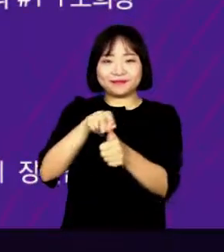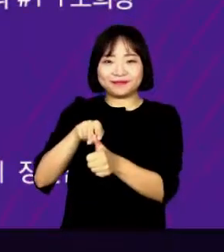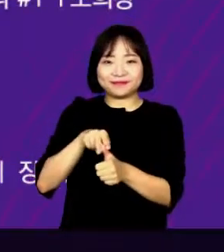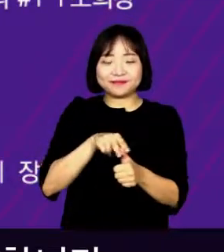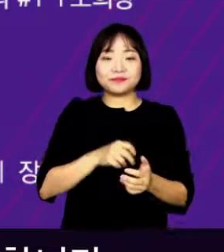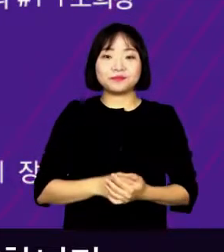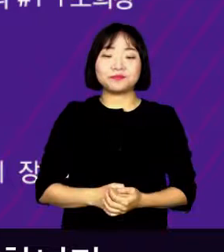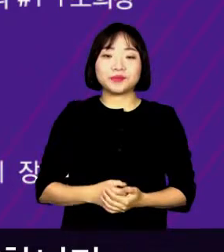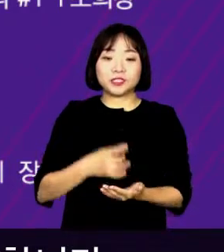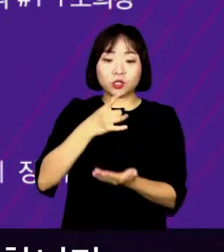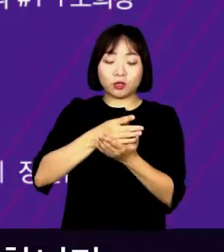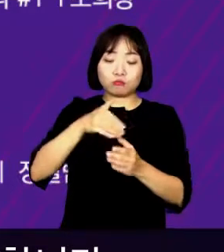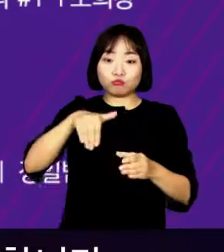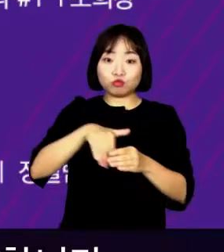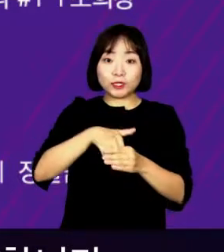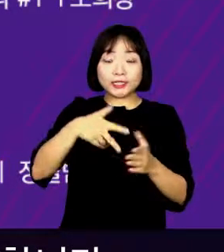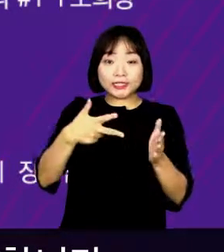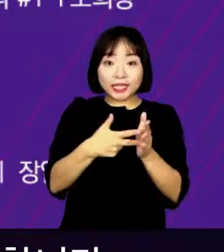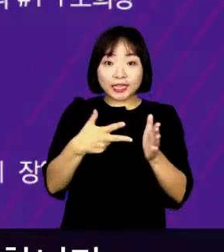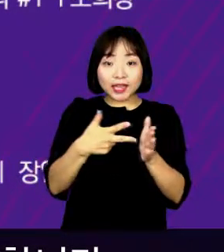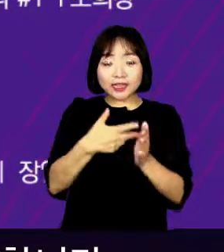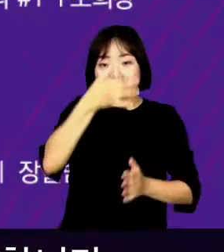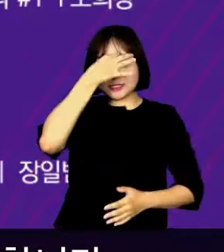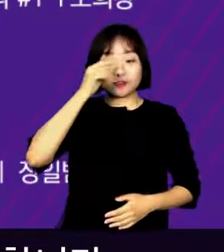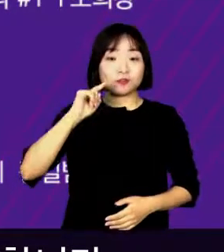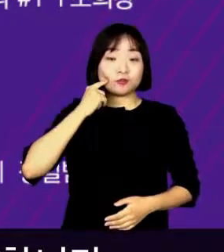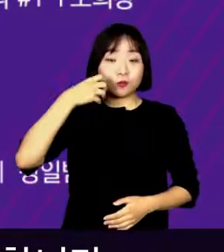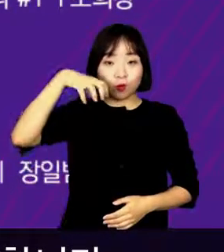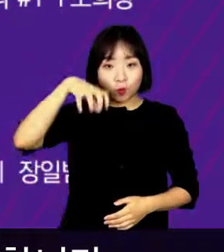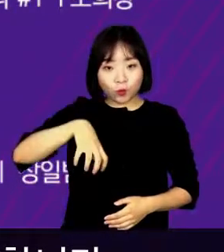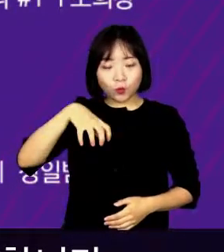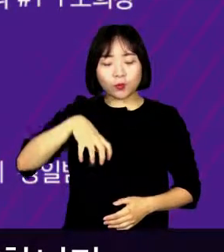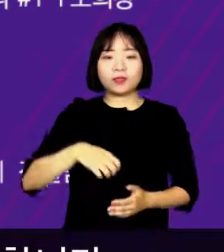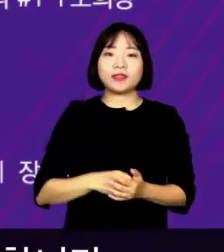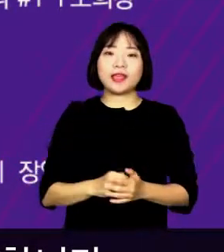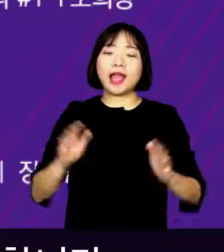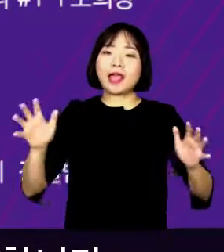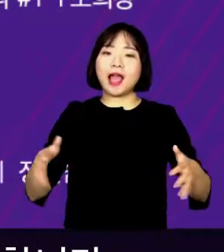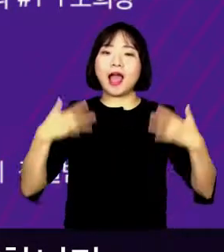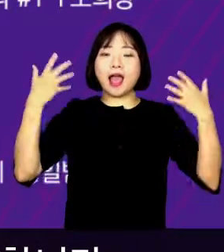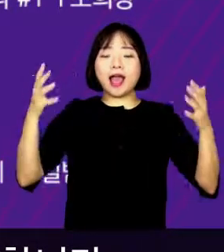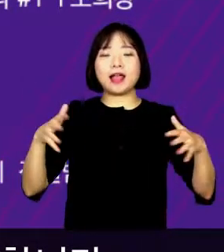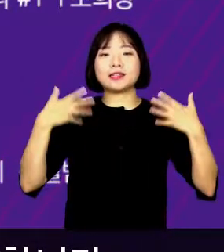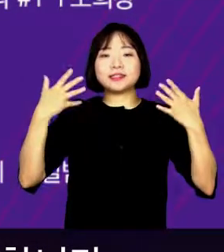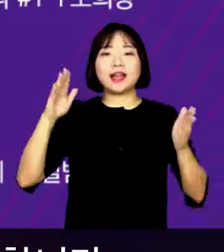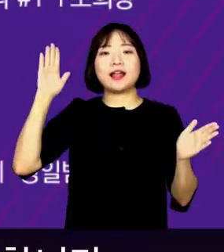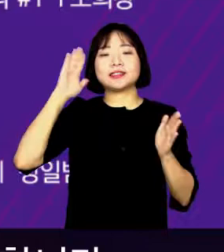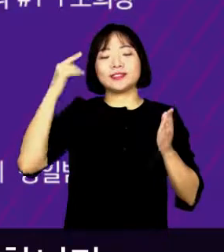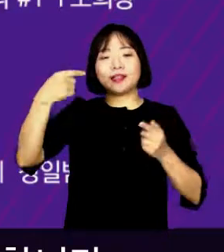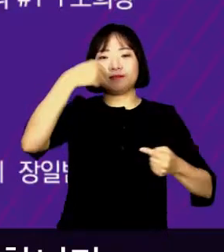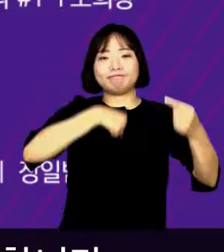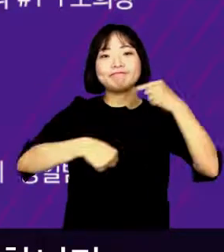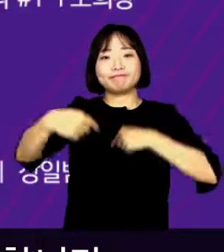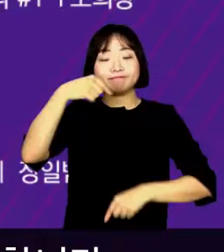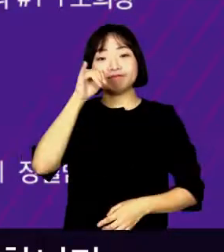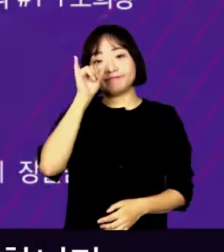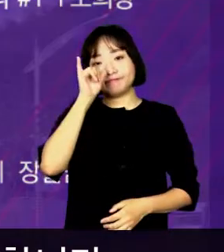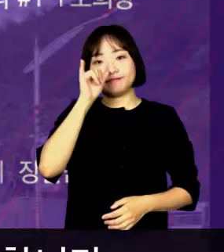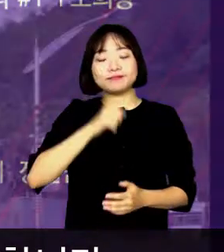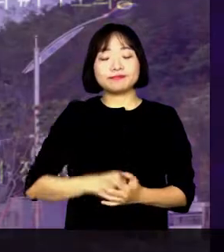생생정보입니다. 천안문화재단 천안예술의 전당에서 예술아카데미 가을 정규학기 수강생을